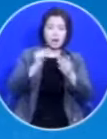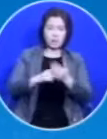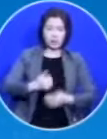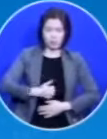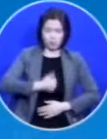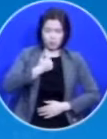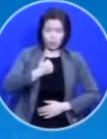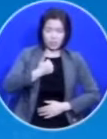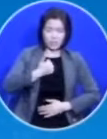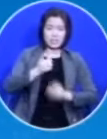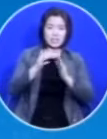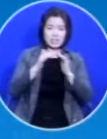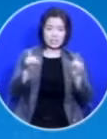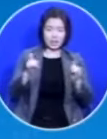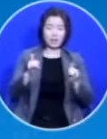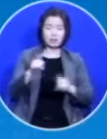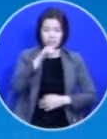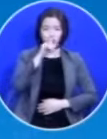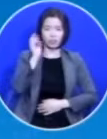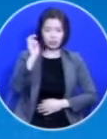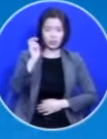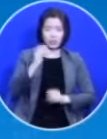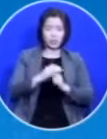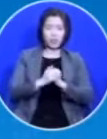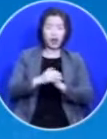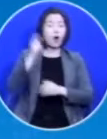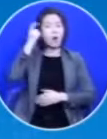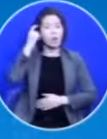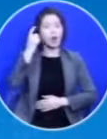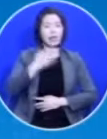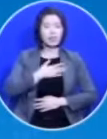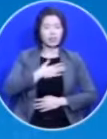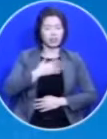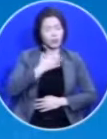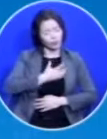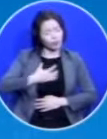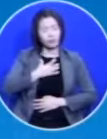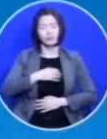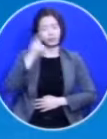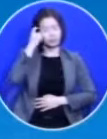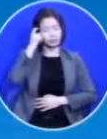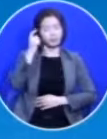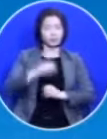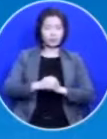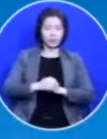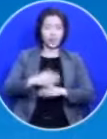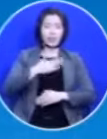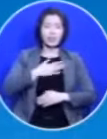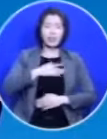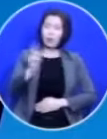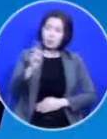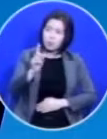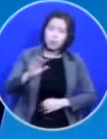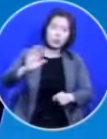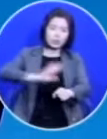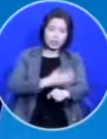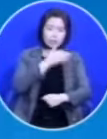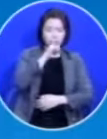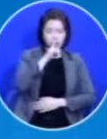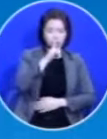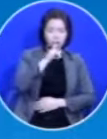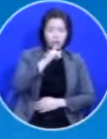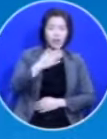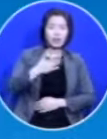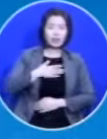있는 분이 있으실 거예요 왜 나를 이렇게 괴롭히는 거야 내가 뭘 잘못했다고